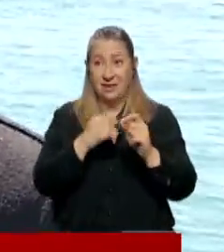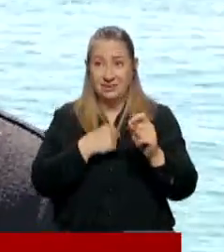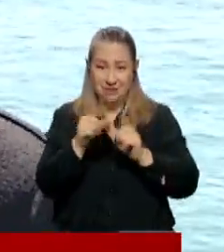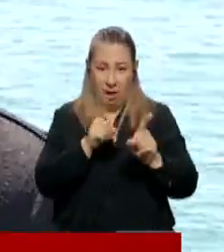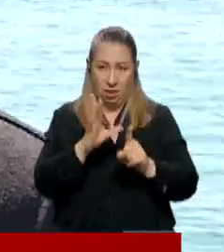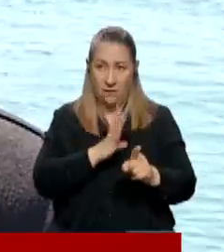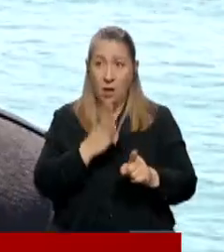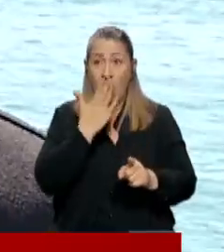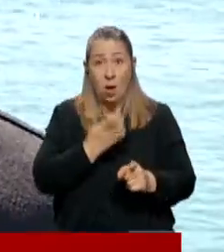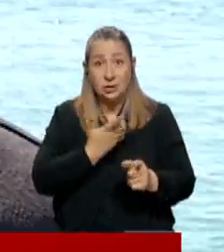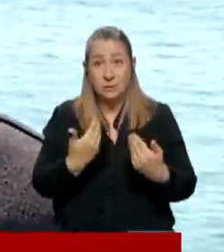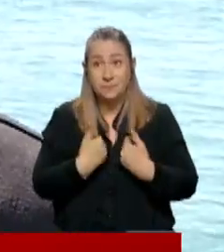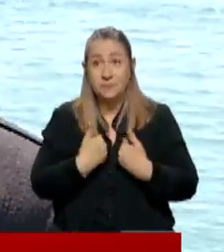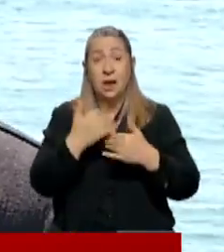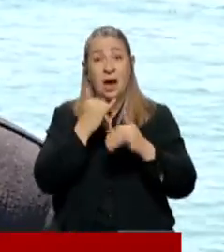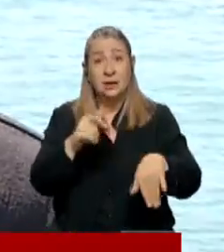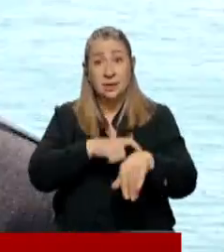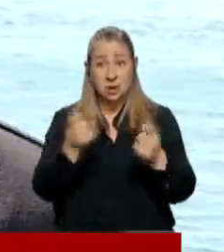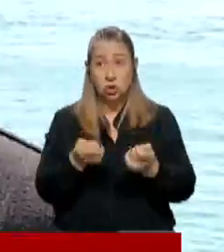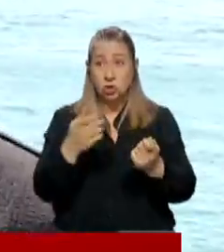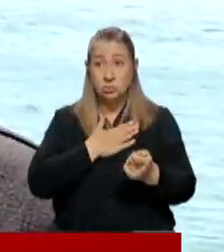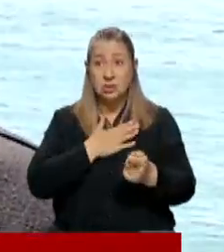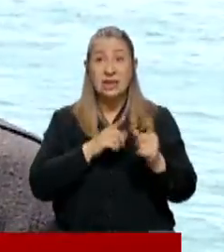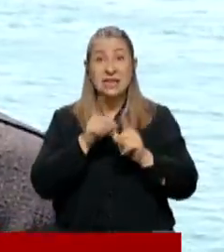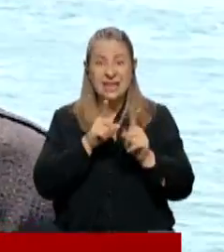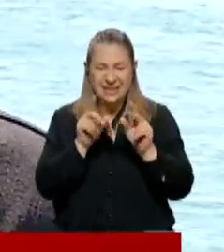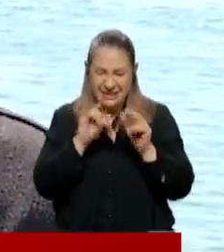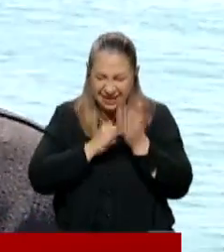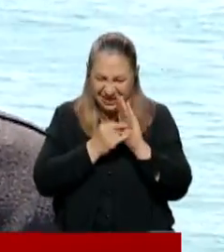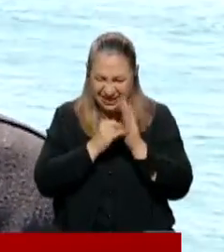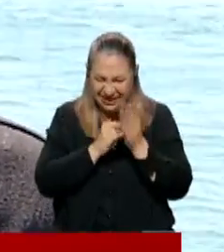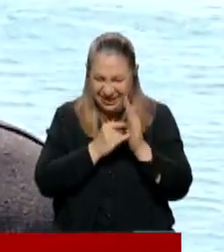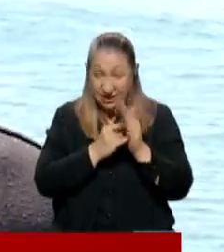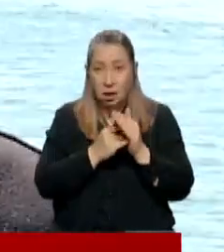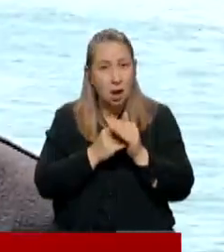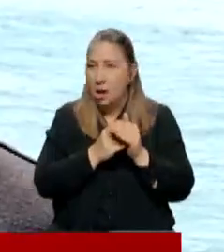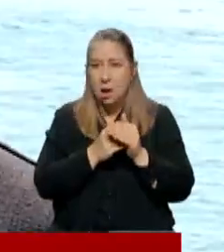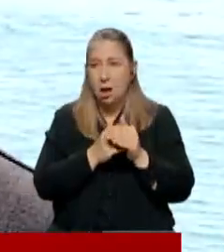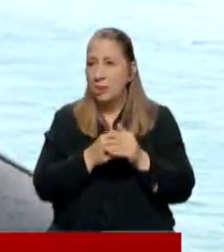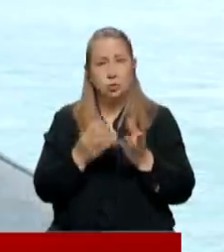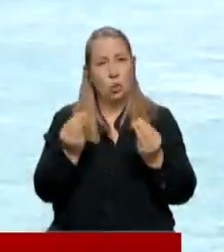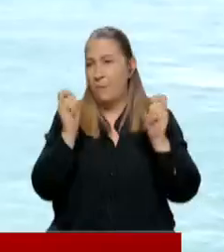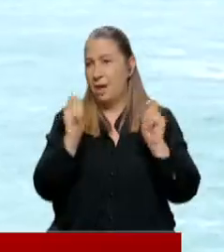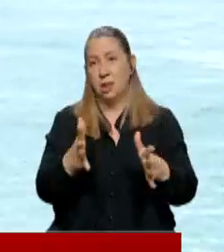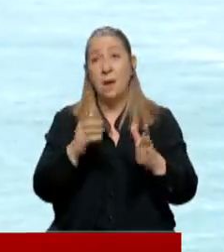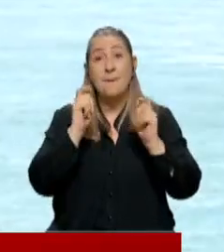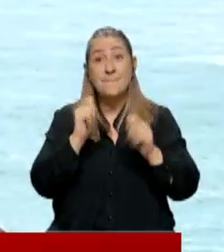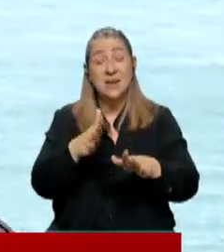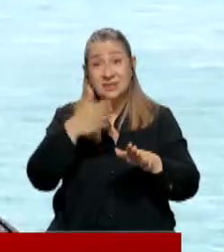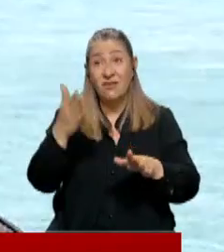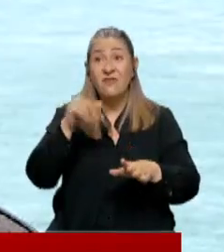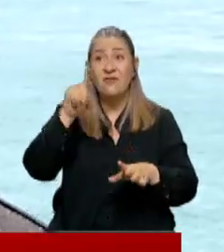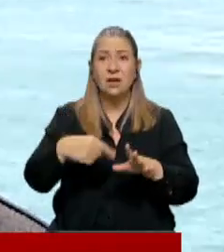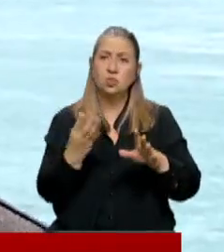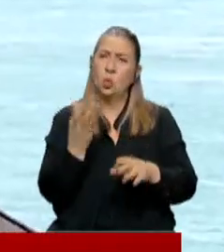kullanıyorum ben. Öğrenciyim. Aynı zamanda çalışıyorum. İnterneti yettirmeye çalışıyorum ama günümüz şartlarında çok pahalı. Pahalının yanında